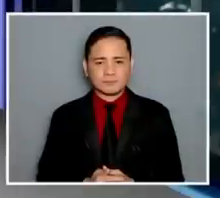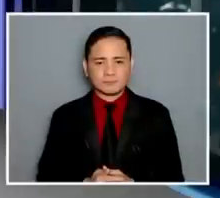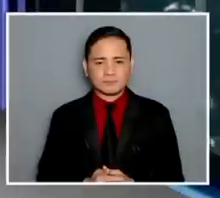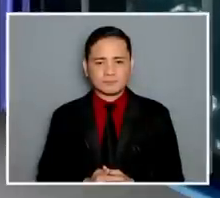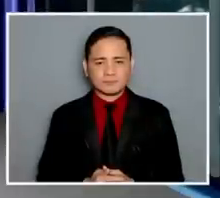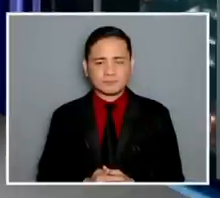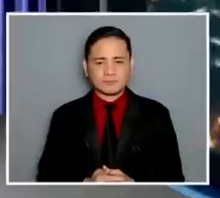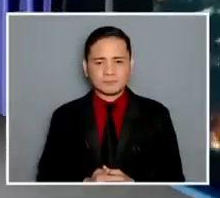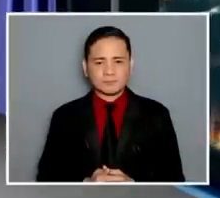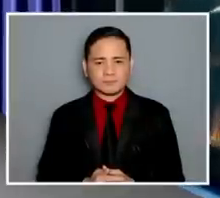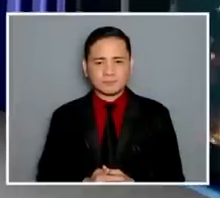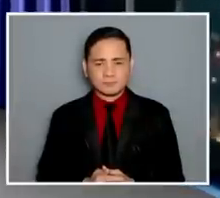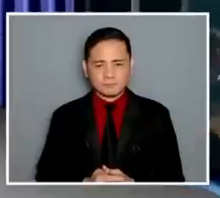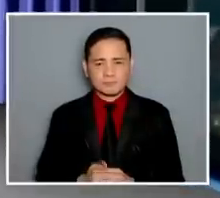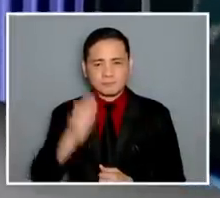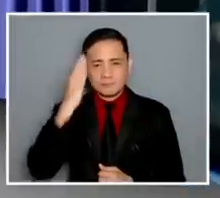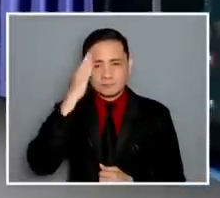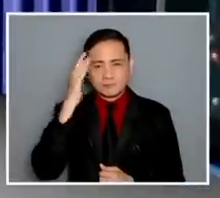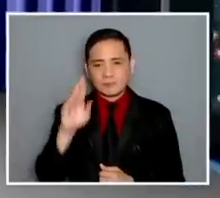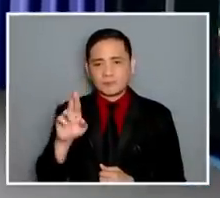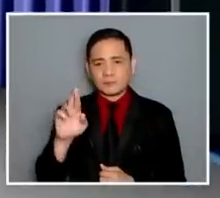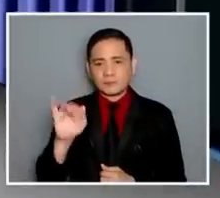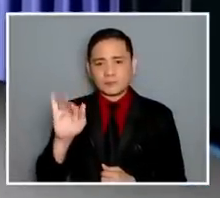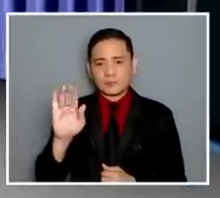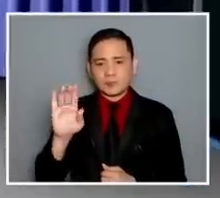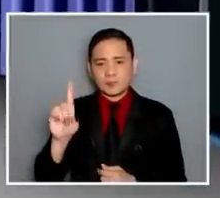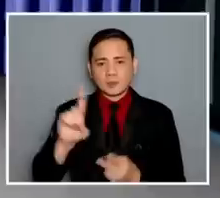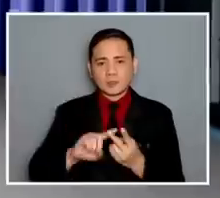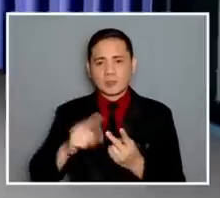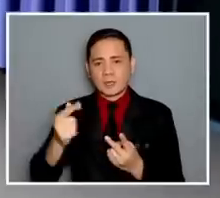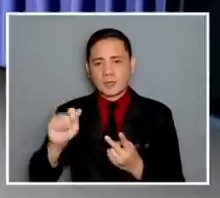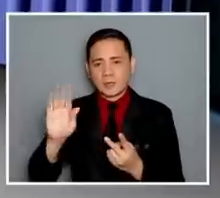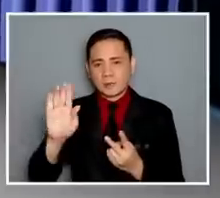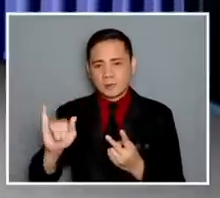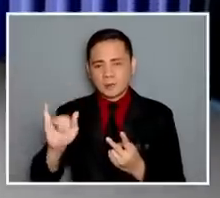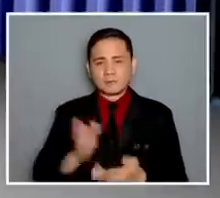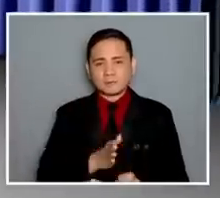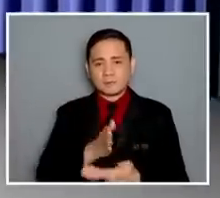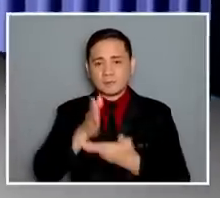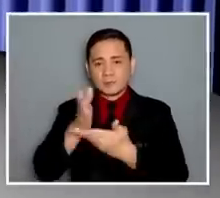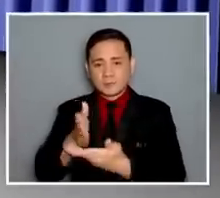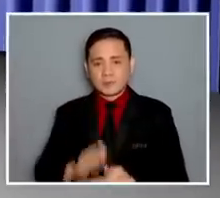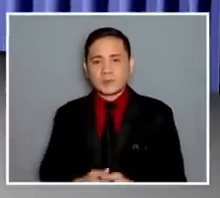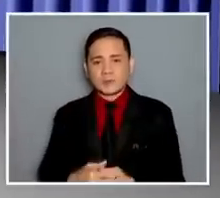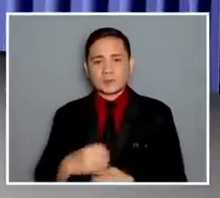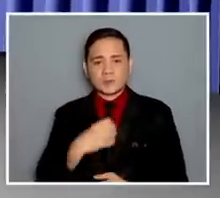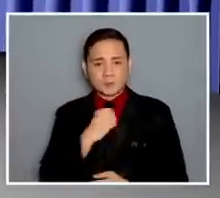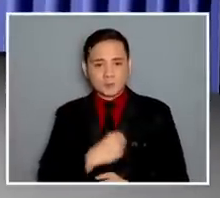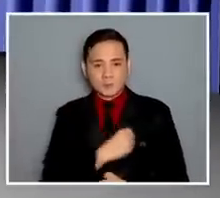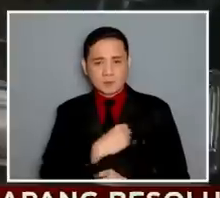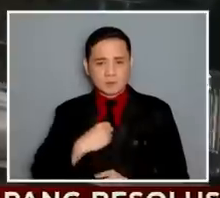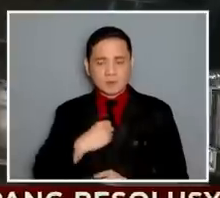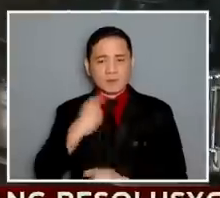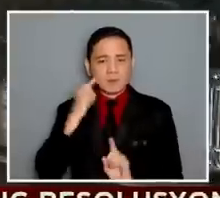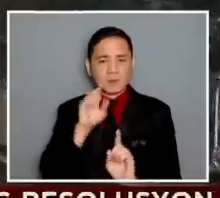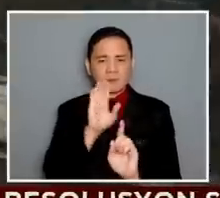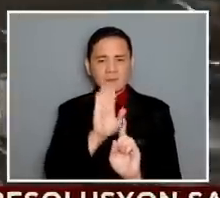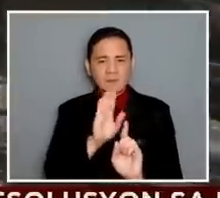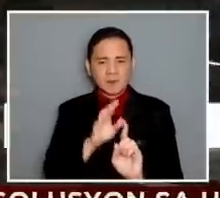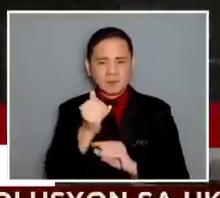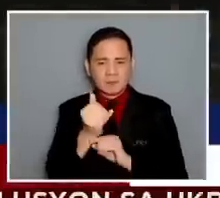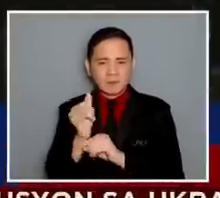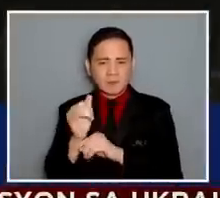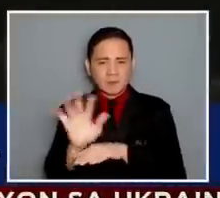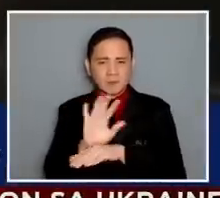Bumiyahe na rin pa Switzerland sina Richard Yap at Gabby Garcia para sa taping ng Unbreak My Heart. Parehong looking forward ang dalawa